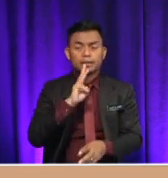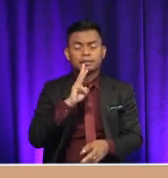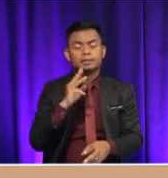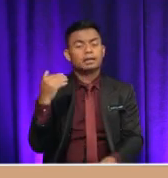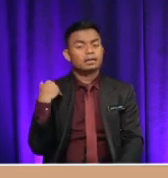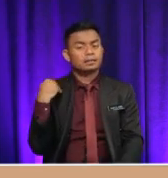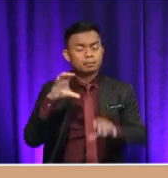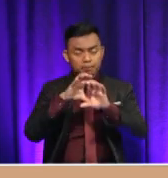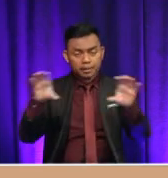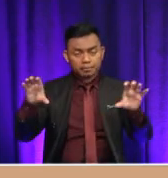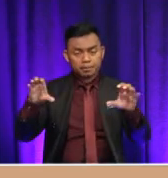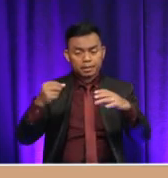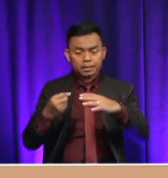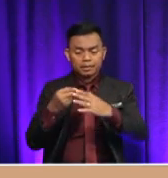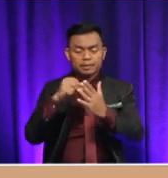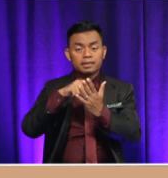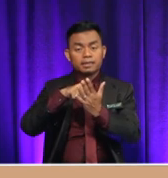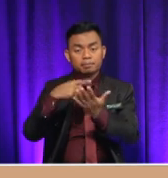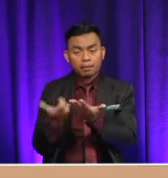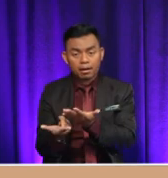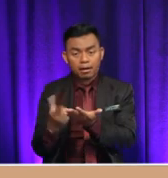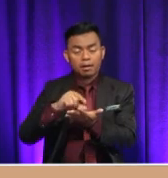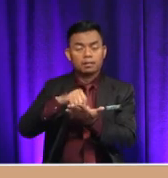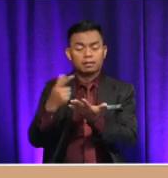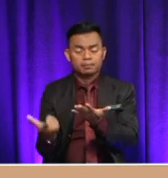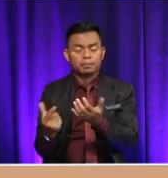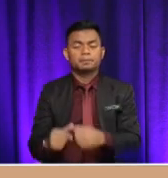Apa fungsi pahit limpah ke sini